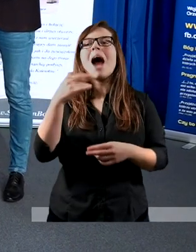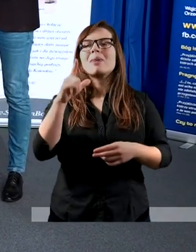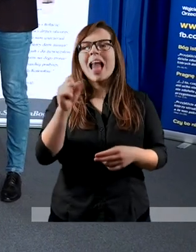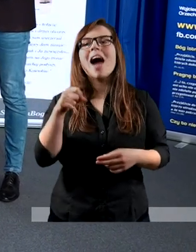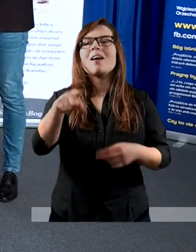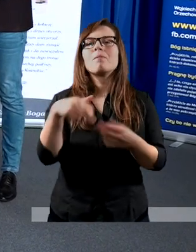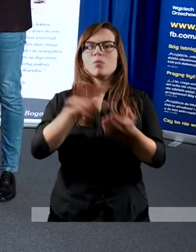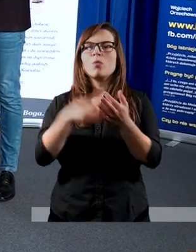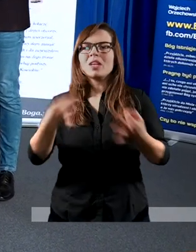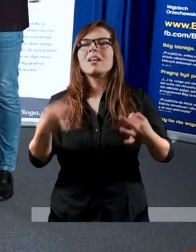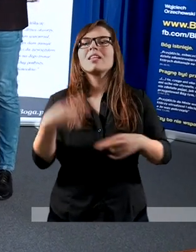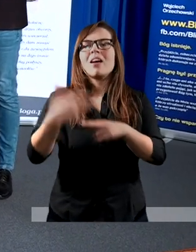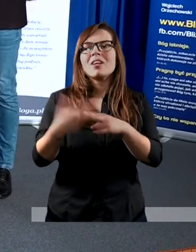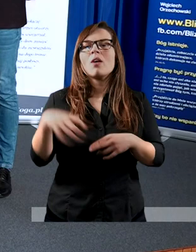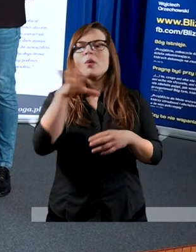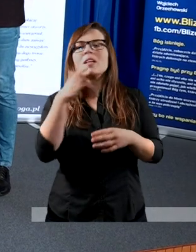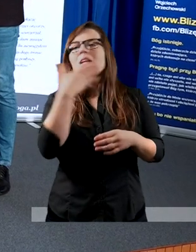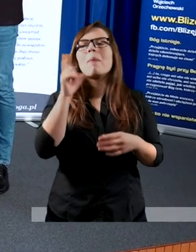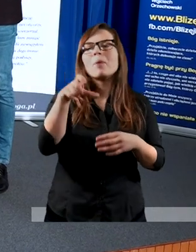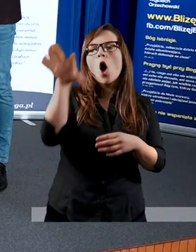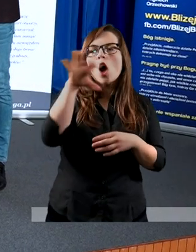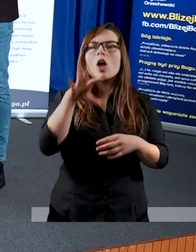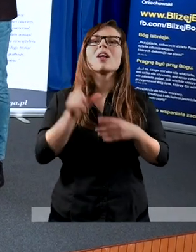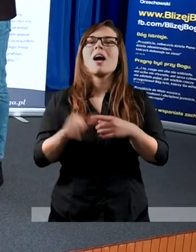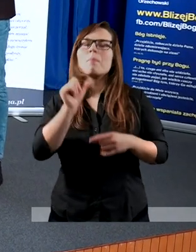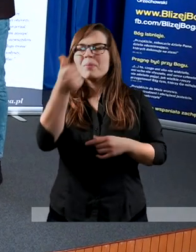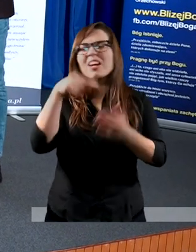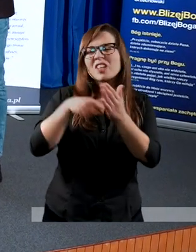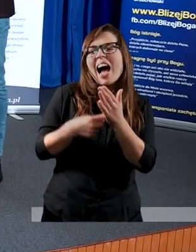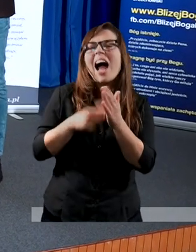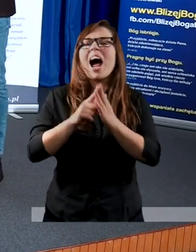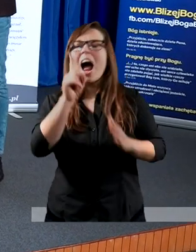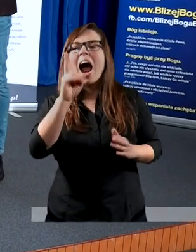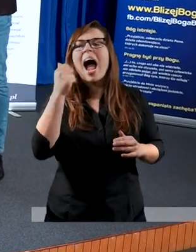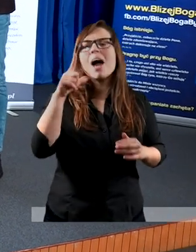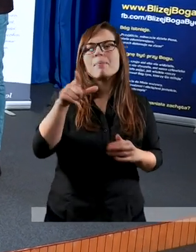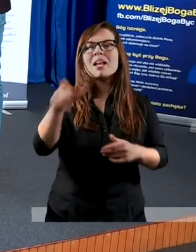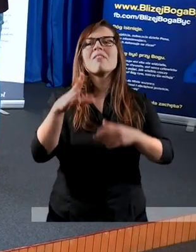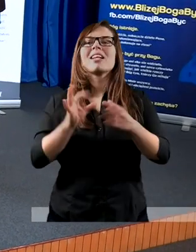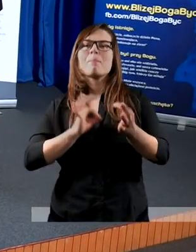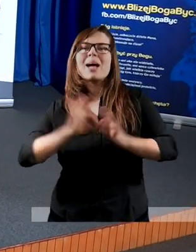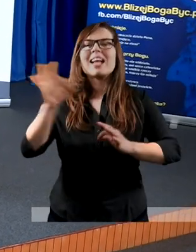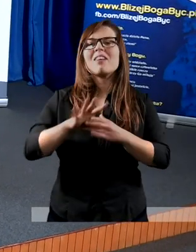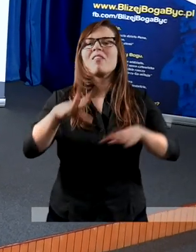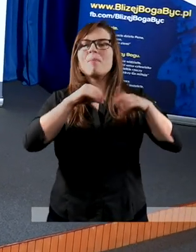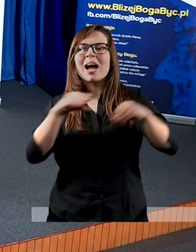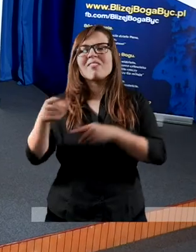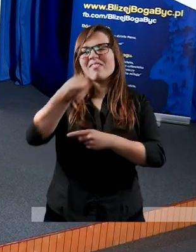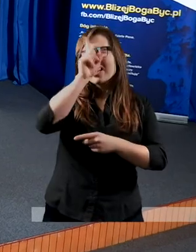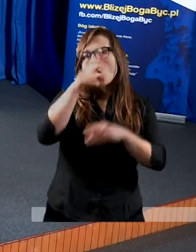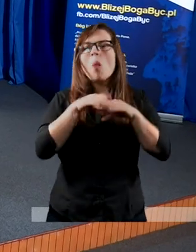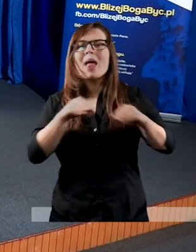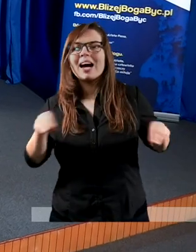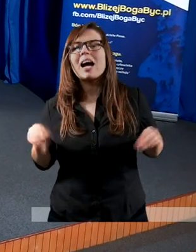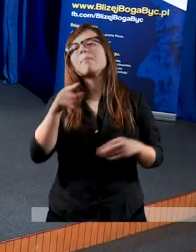w telewizji do tej pory pewnie nie mieli się możliwości oglądać. Kamil się przyznał, że to pierwszy raz, ale Kamil specjalizuje się w masażu, w